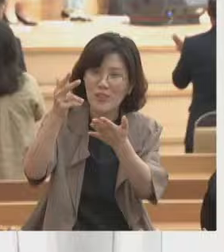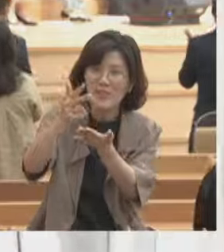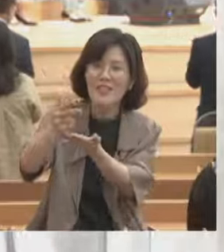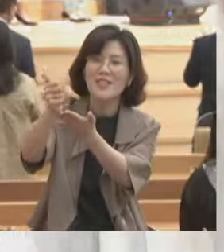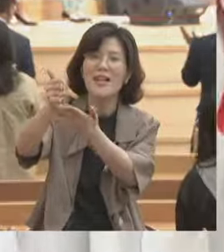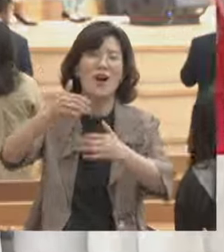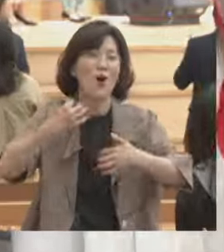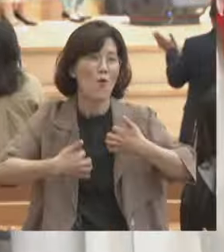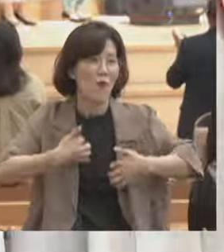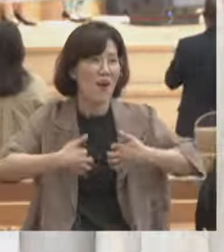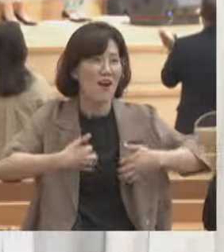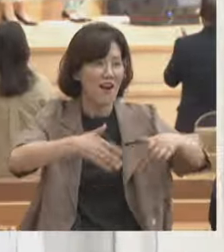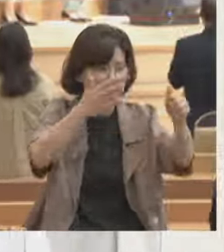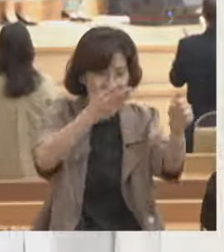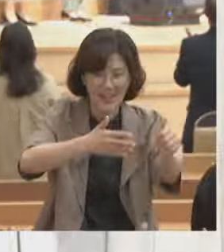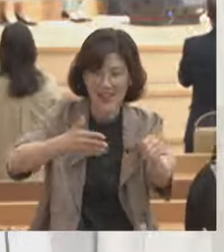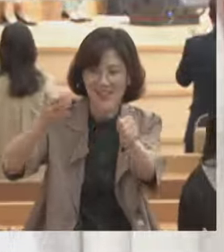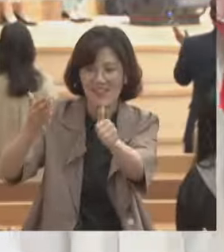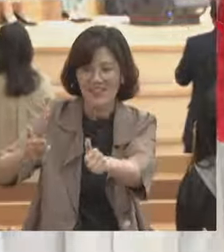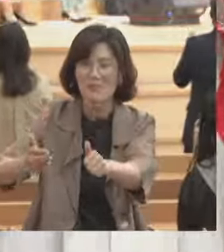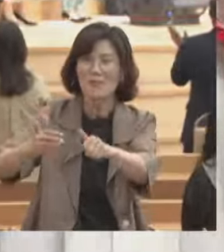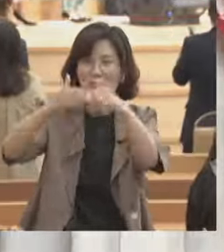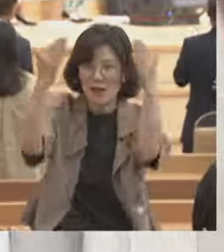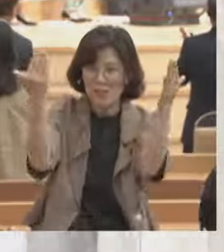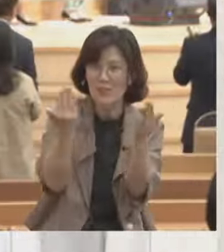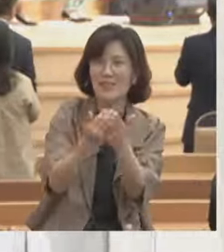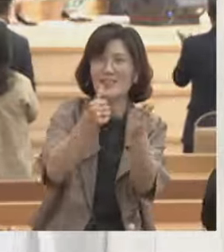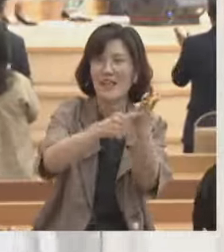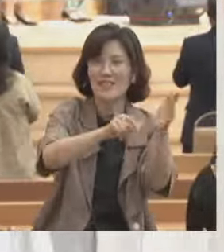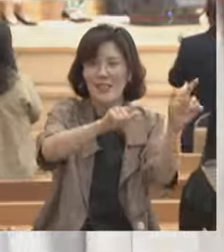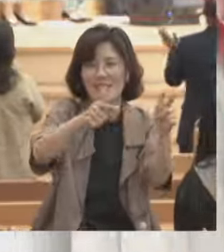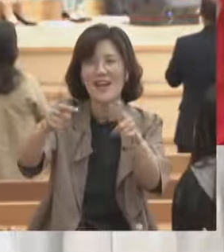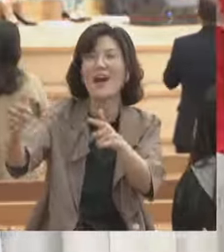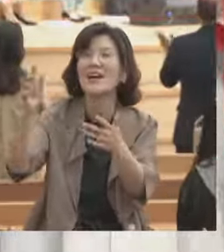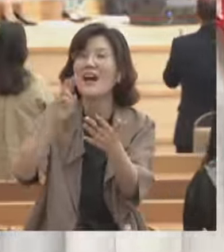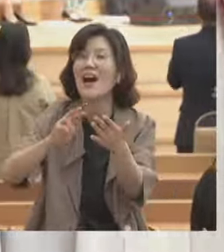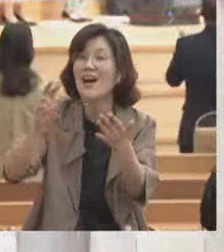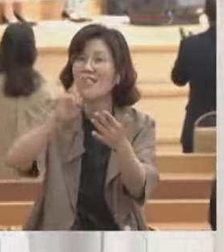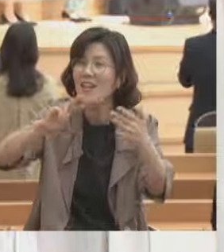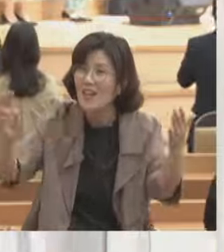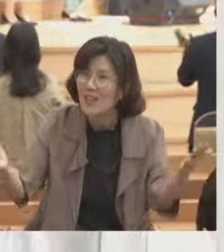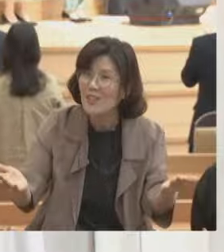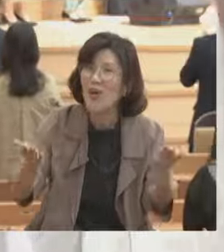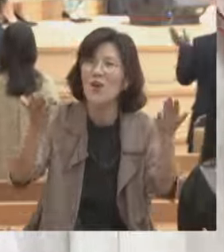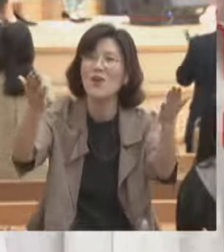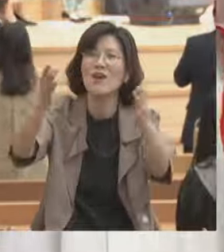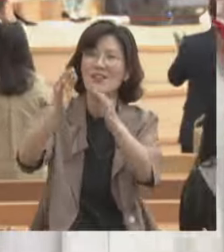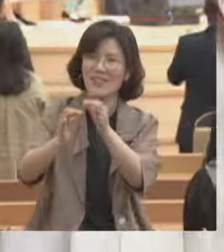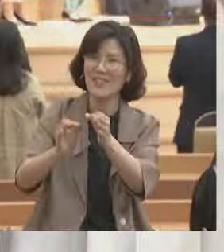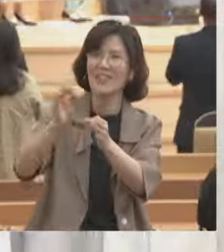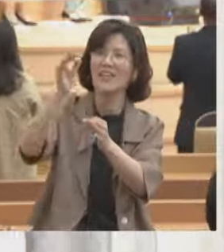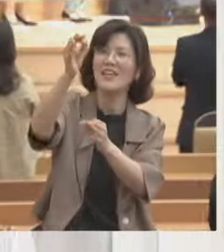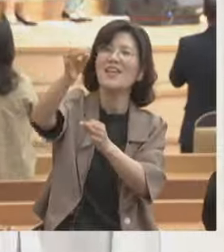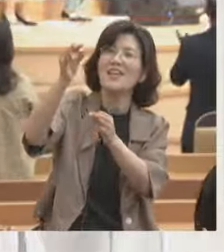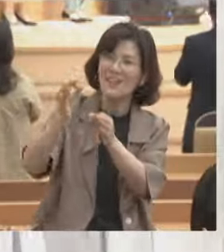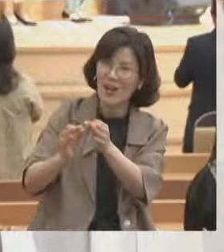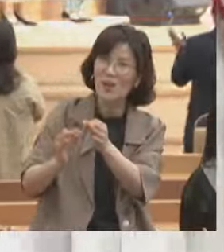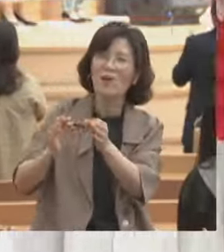전심으로 주를 즐거워하라. 모든 만물들아 찬양하라. 우리 다시 한번